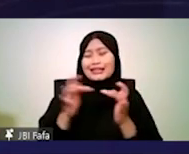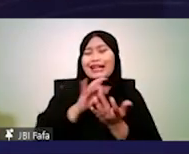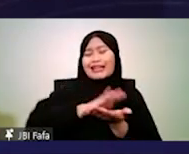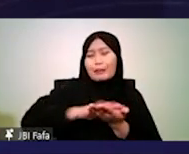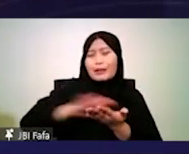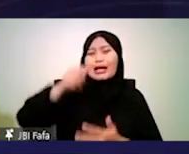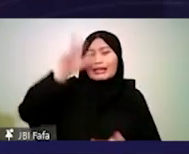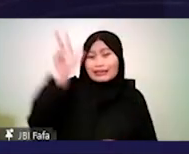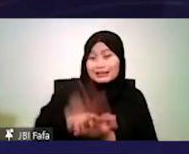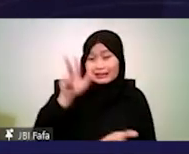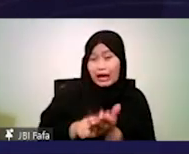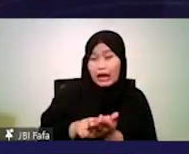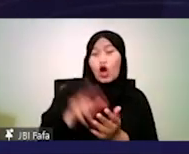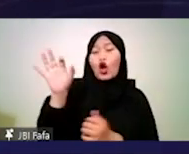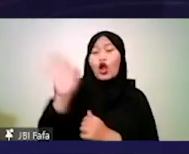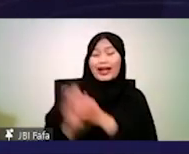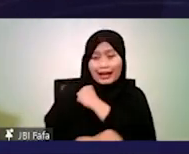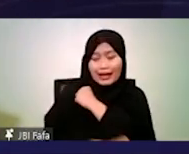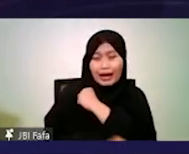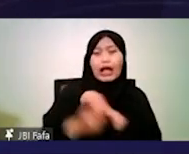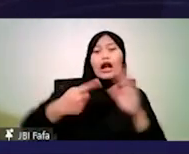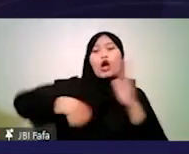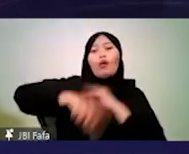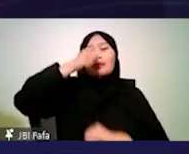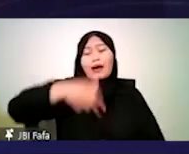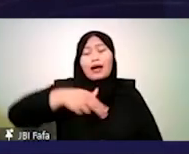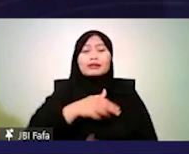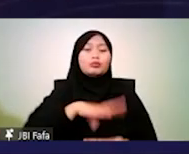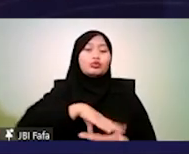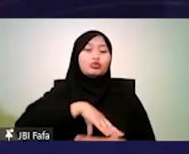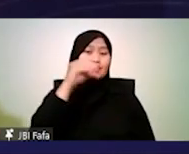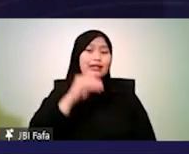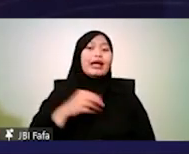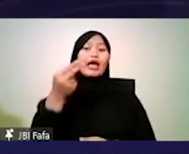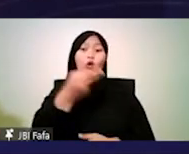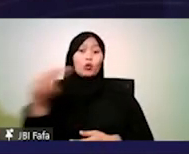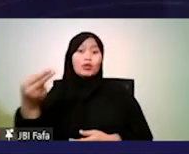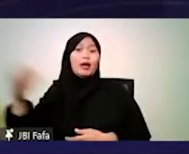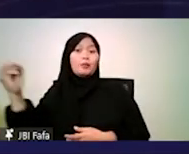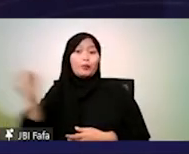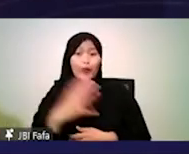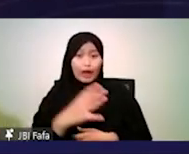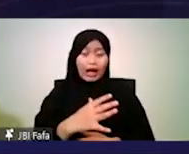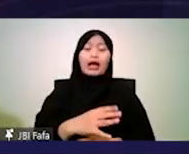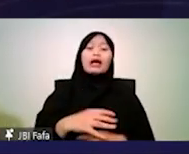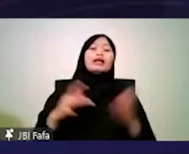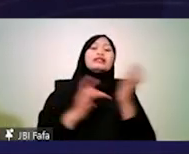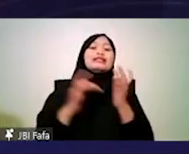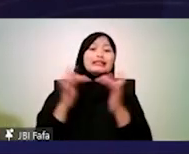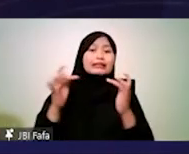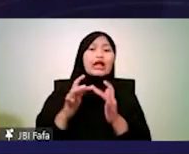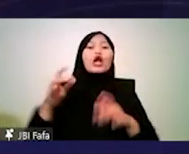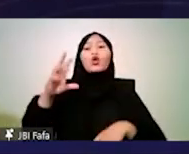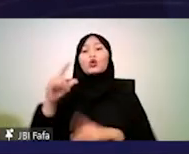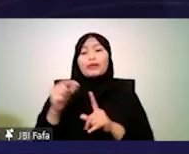suatu negara oleh bank sentral di Indonesia disebut digital rupiah